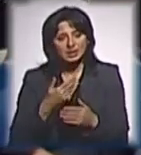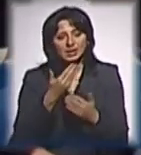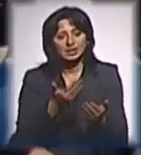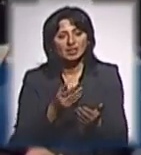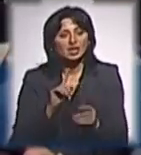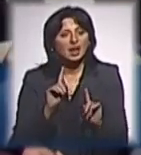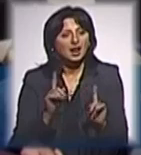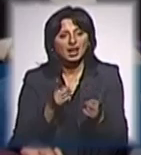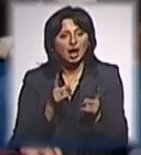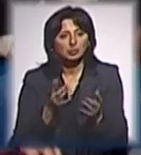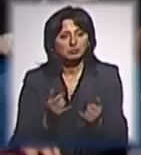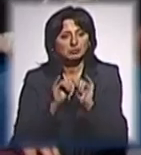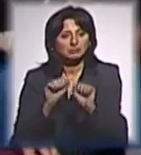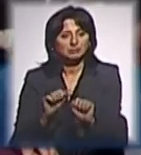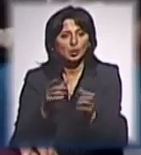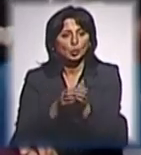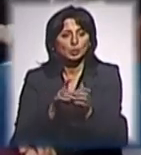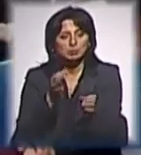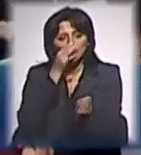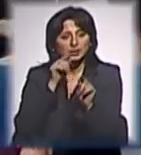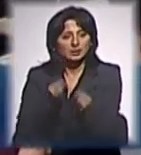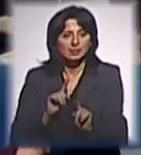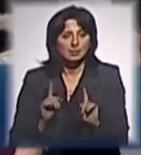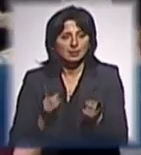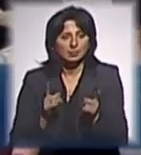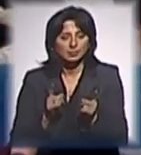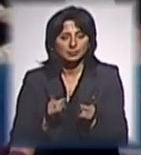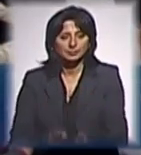თქვენ რატომ უჭერთ მხარს ამ გუნდს, რა მოგწონთ მათი?